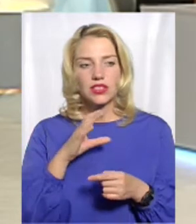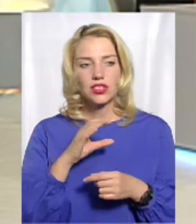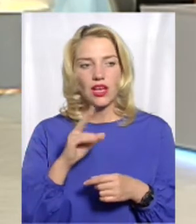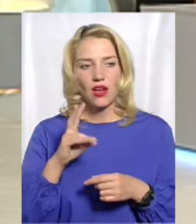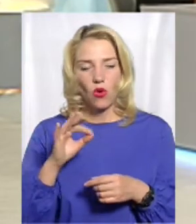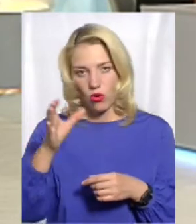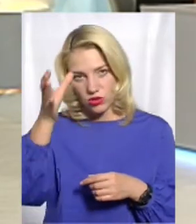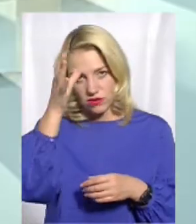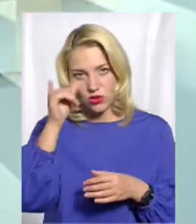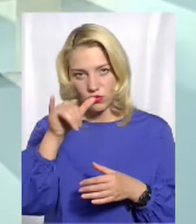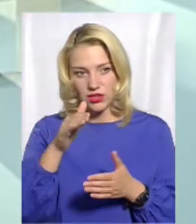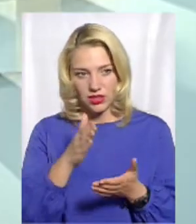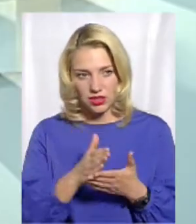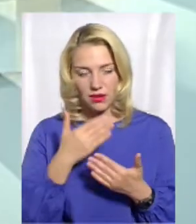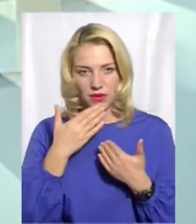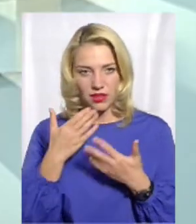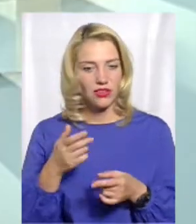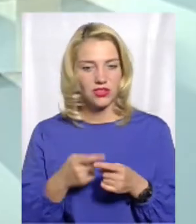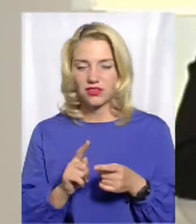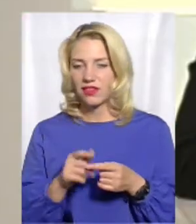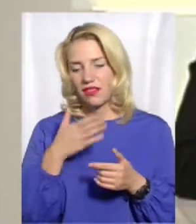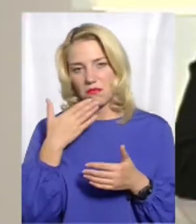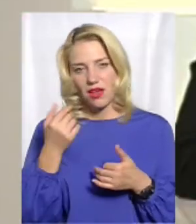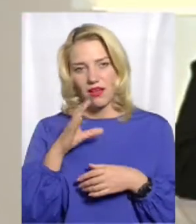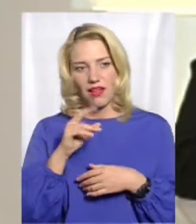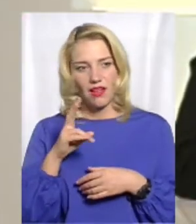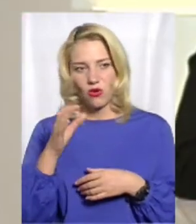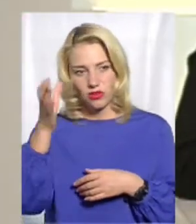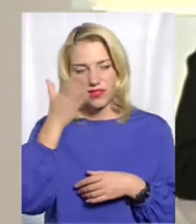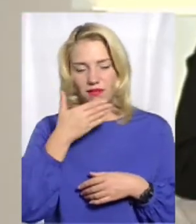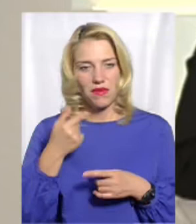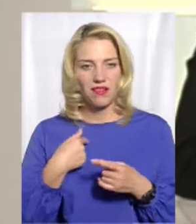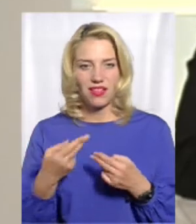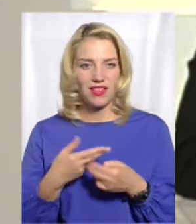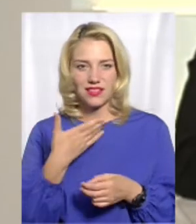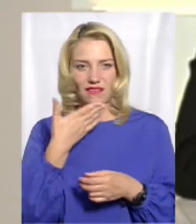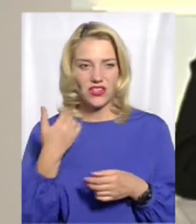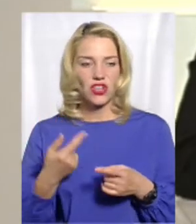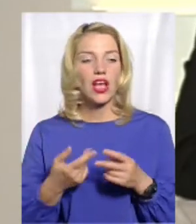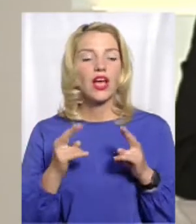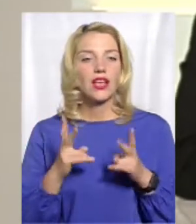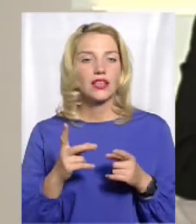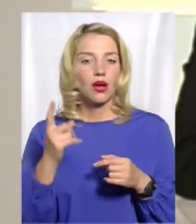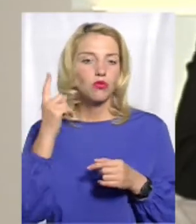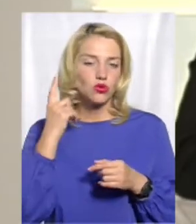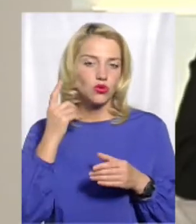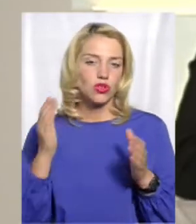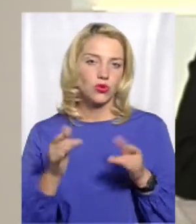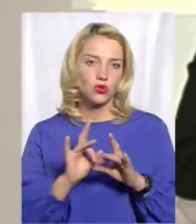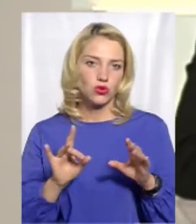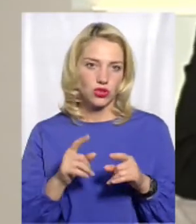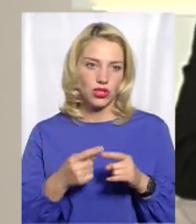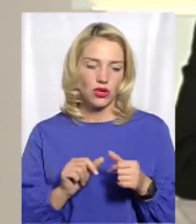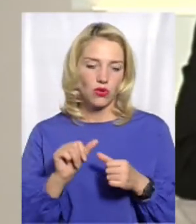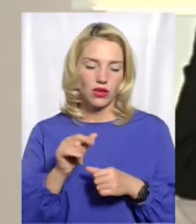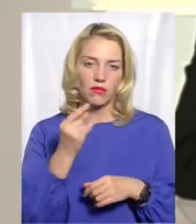вас є, немає? Ні, немає, юридично. Це не заважає вам працювати? Ні, не заважає. Класно. Як почули в сюжеті, окрім батарейок,